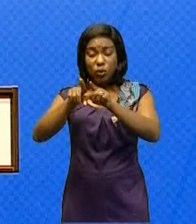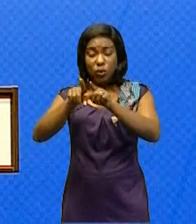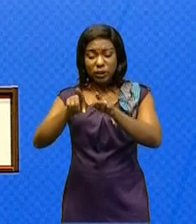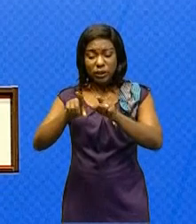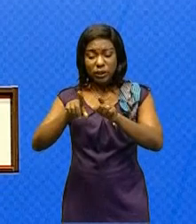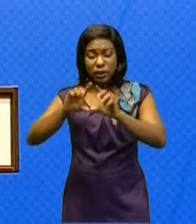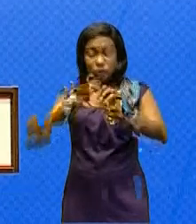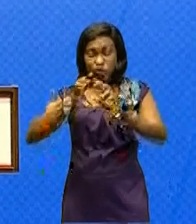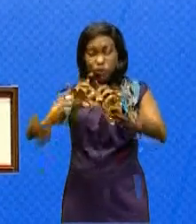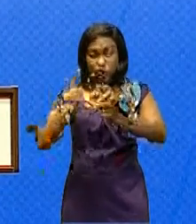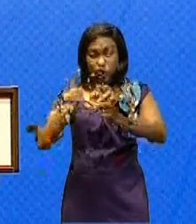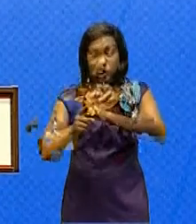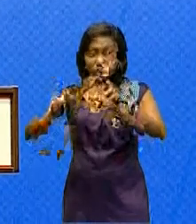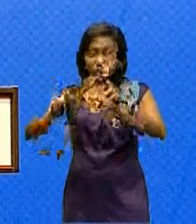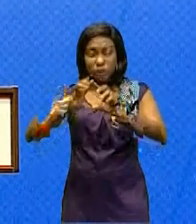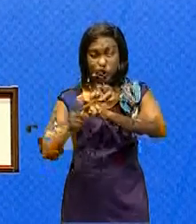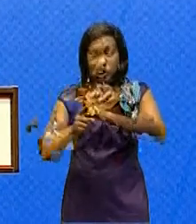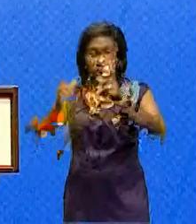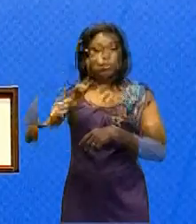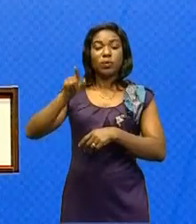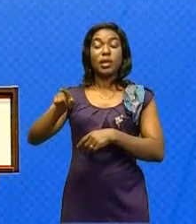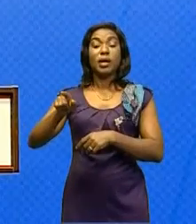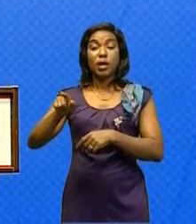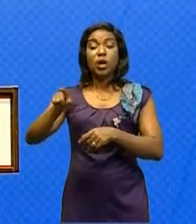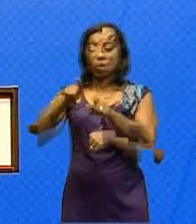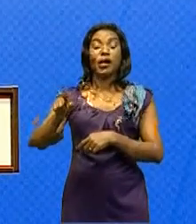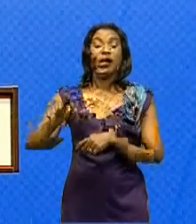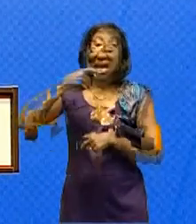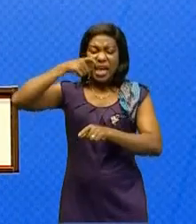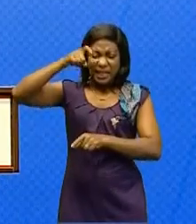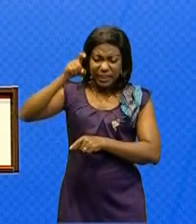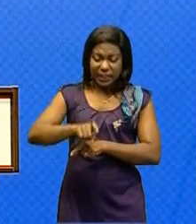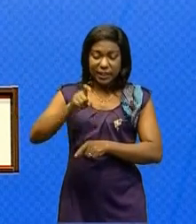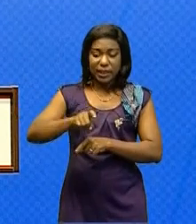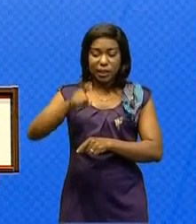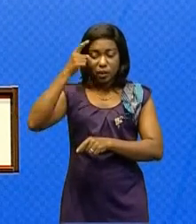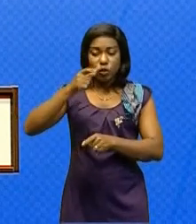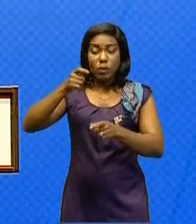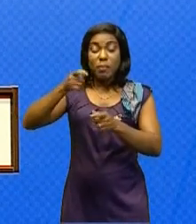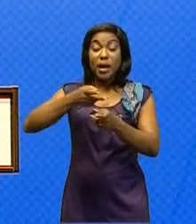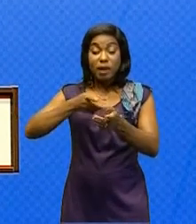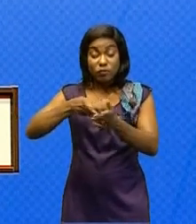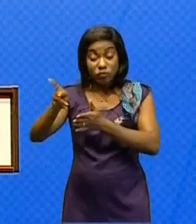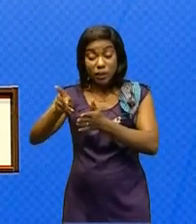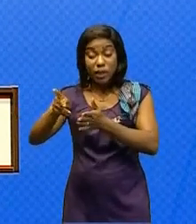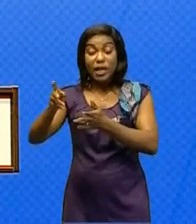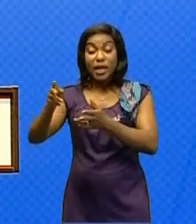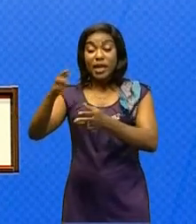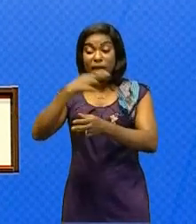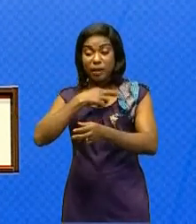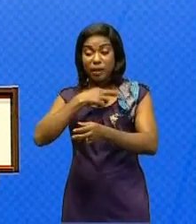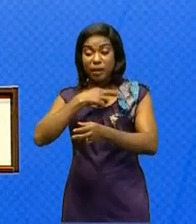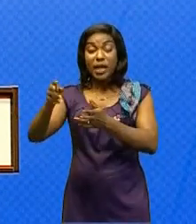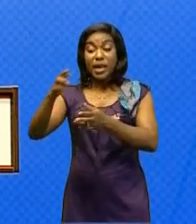changement climatique soit reconnu. Elle a insisté sur une compensation plus équitable qui devra être allouée